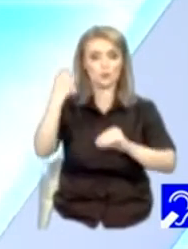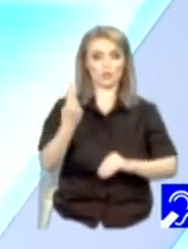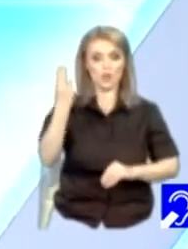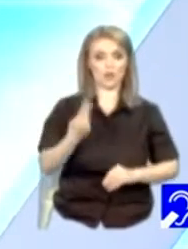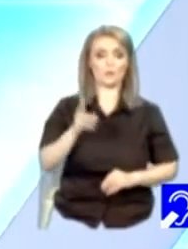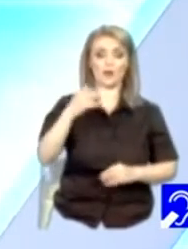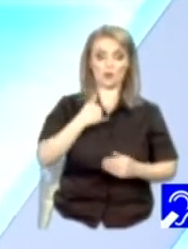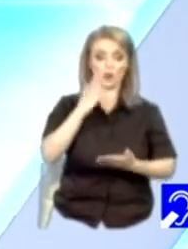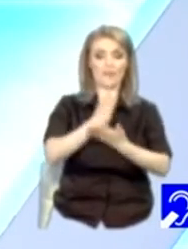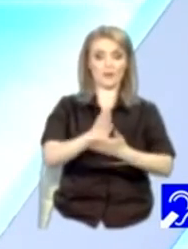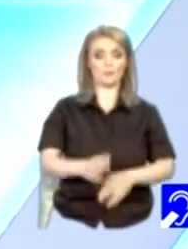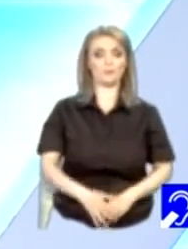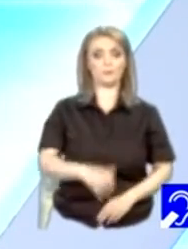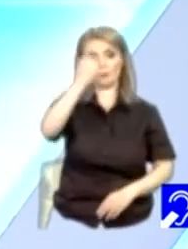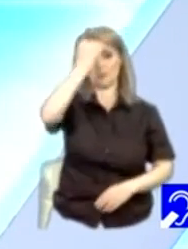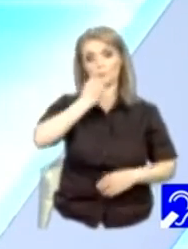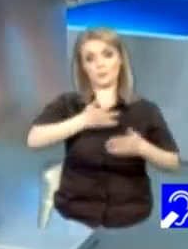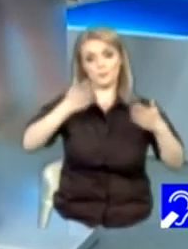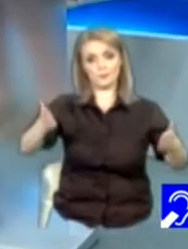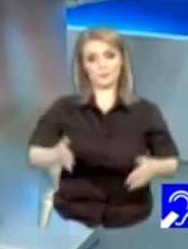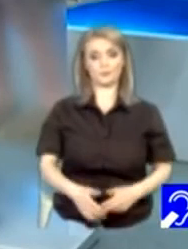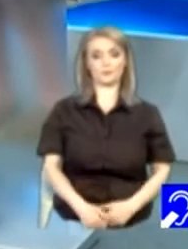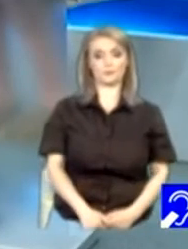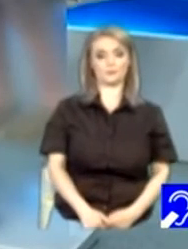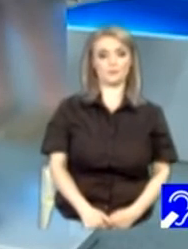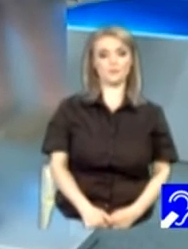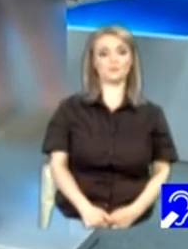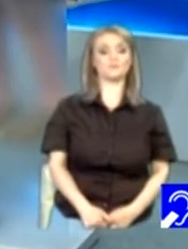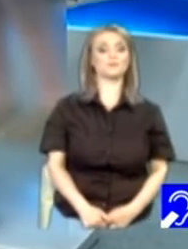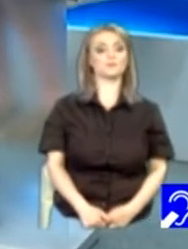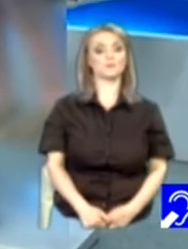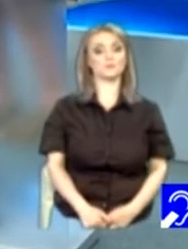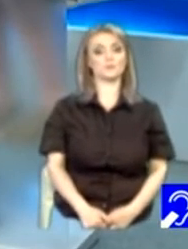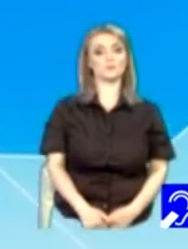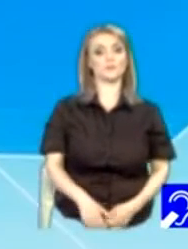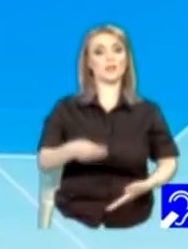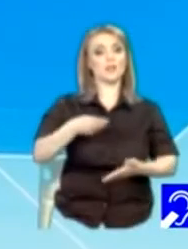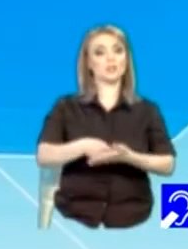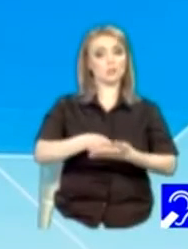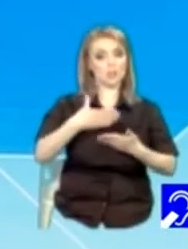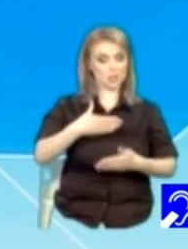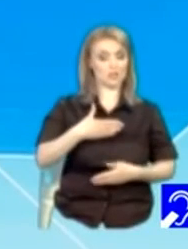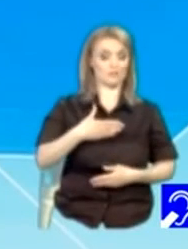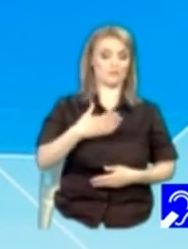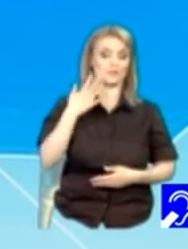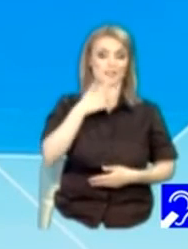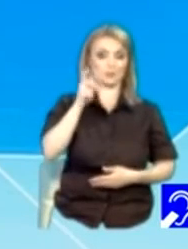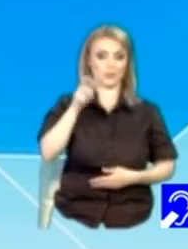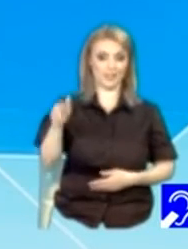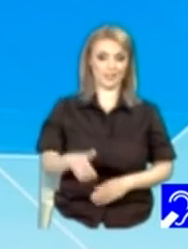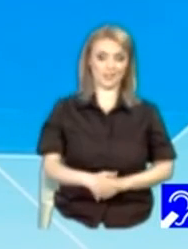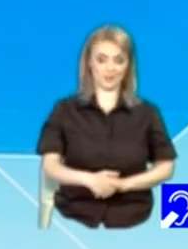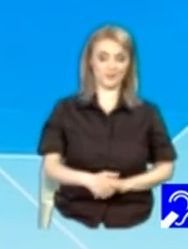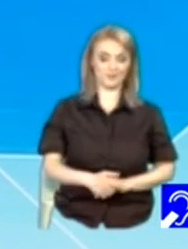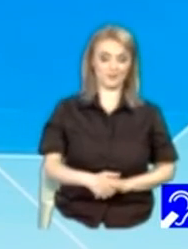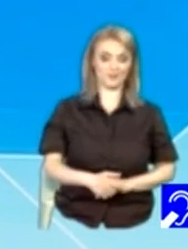avem. Vă mulțumesc! Domnule Burlacu. Dragi conaționali, a